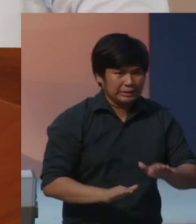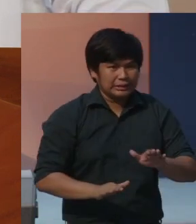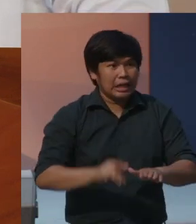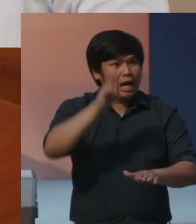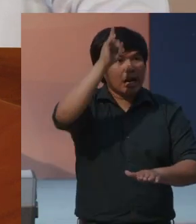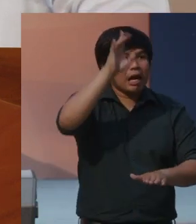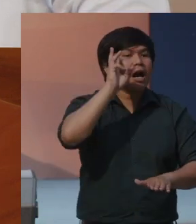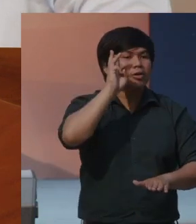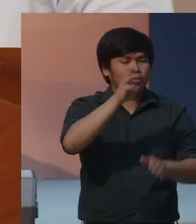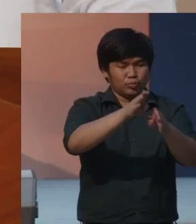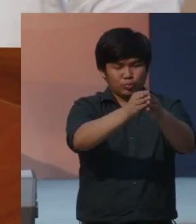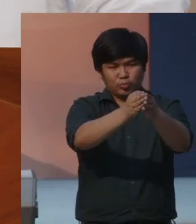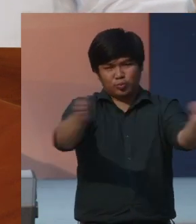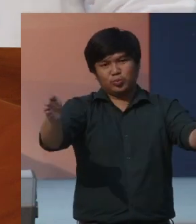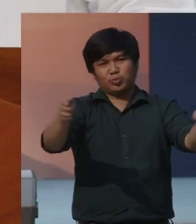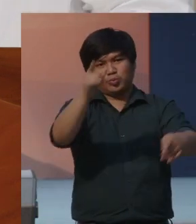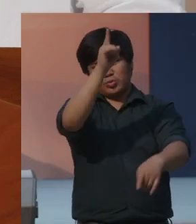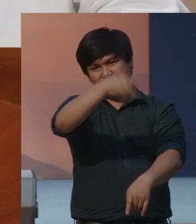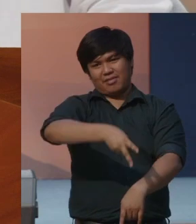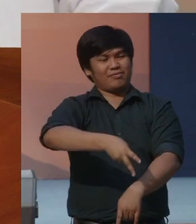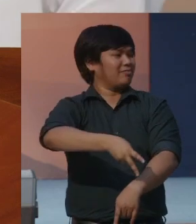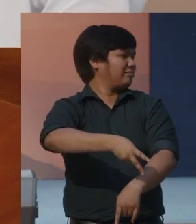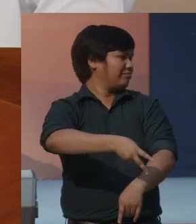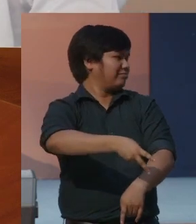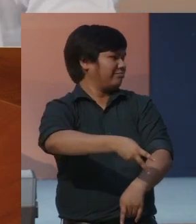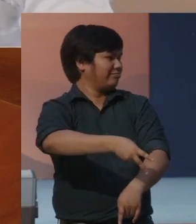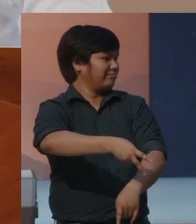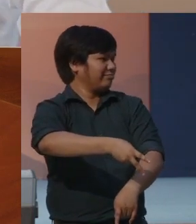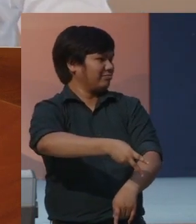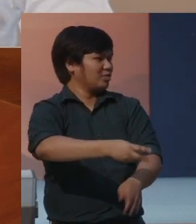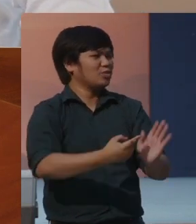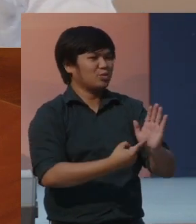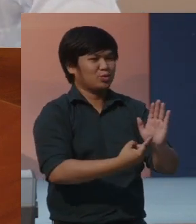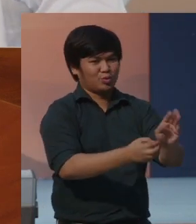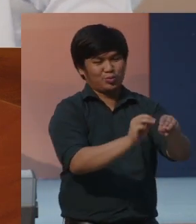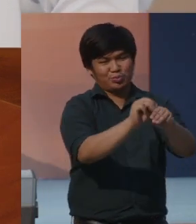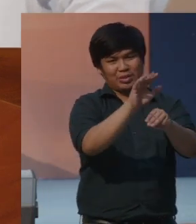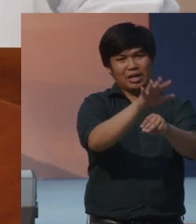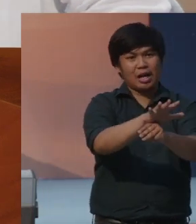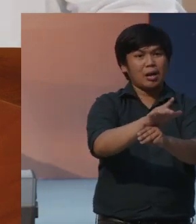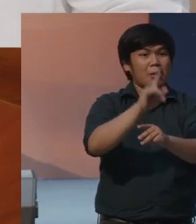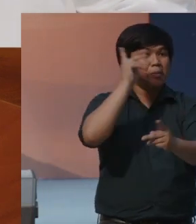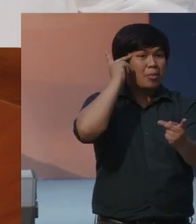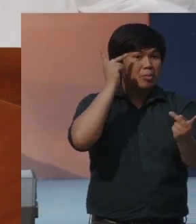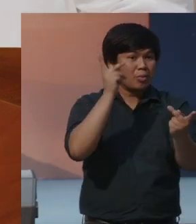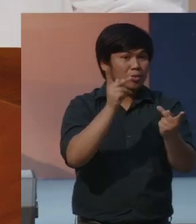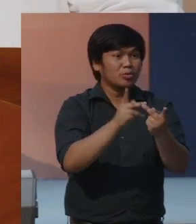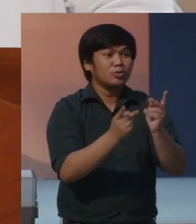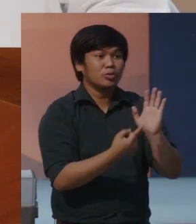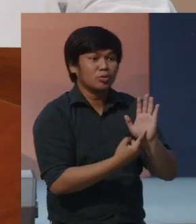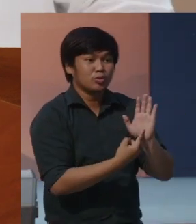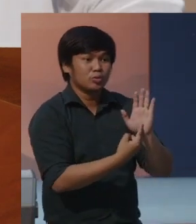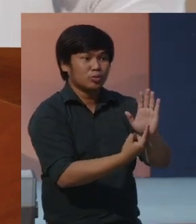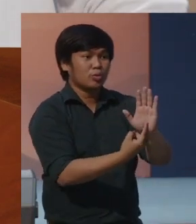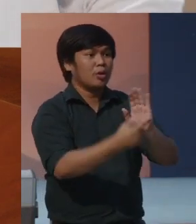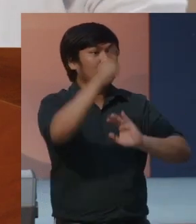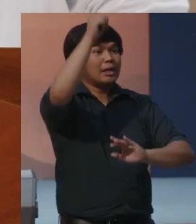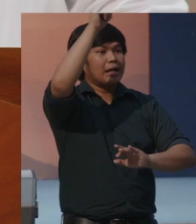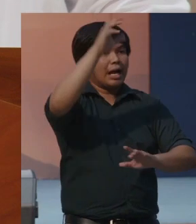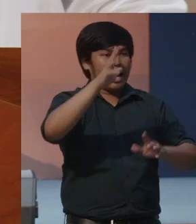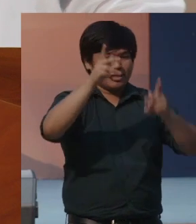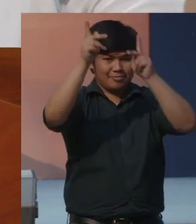pagkakaiba. Ang layunin ng Diyos para sa birakulo na ito ay upang maipakita ang kanyang